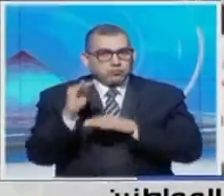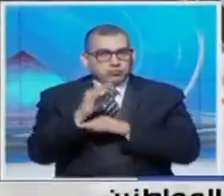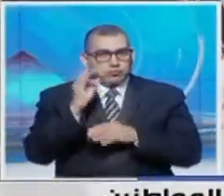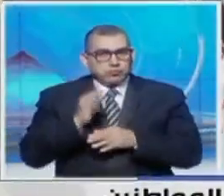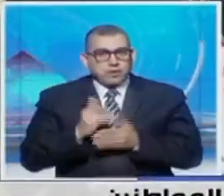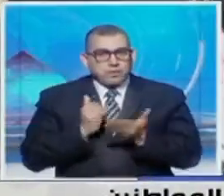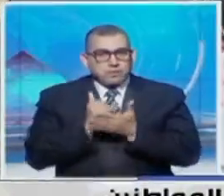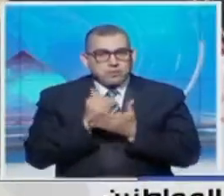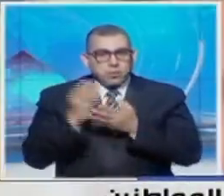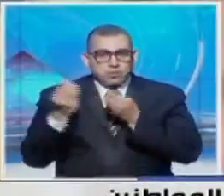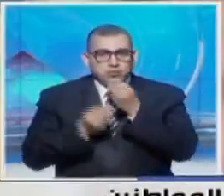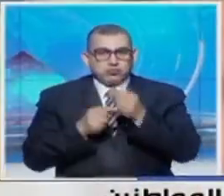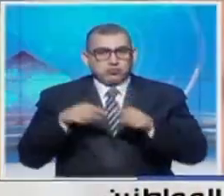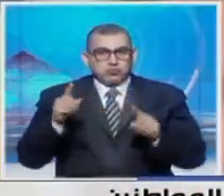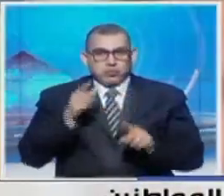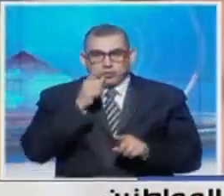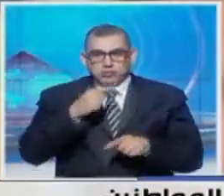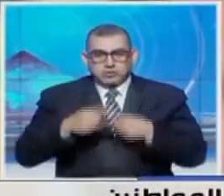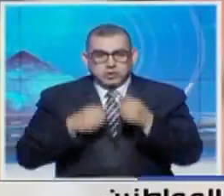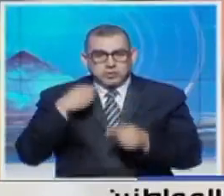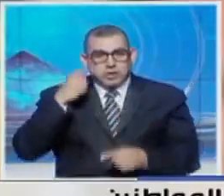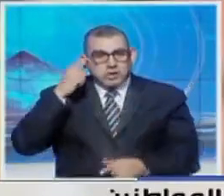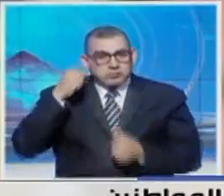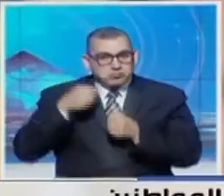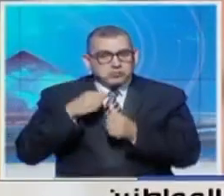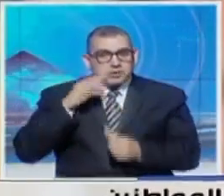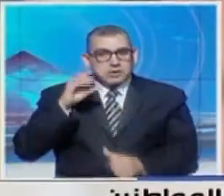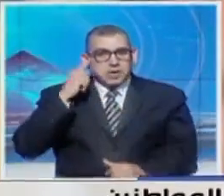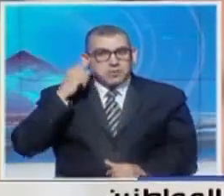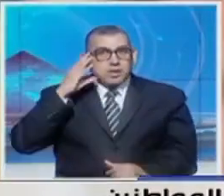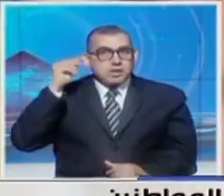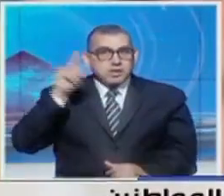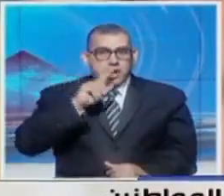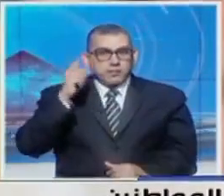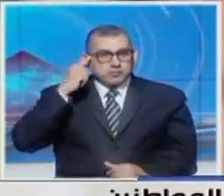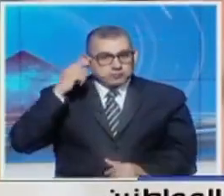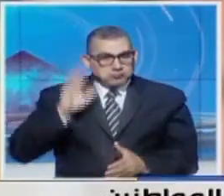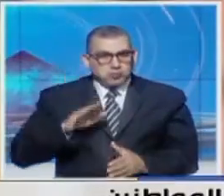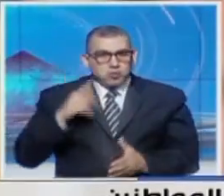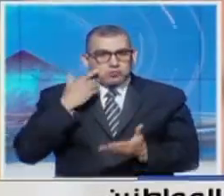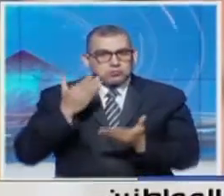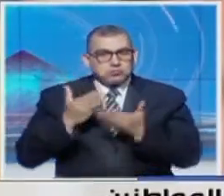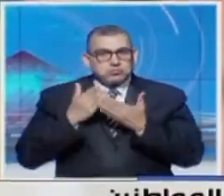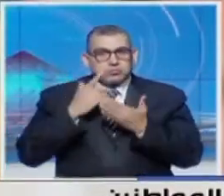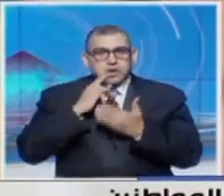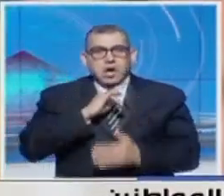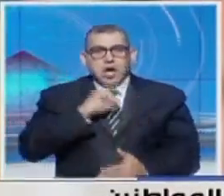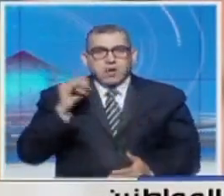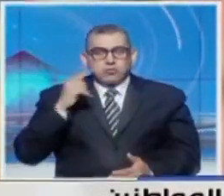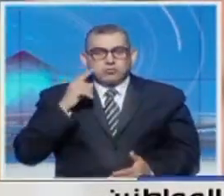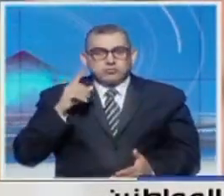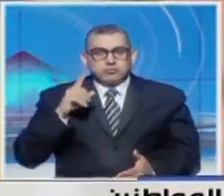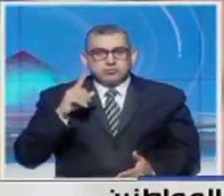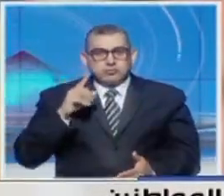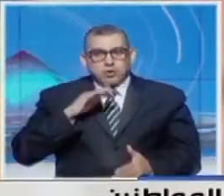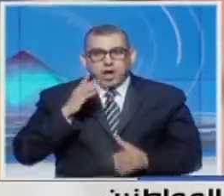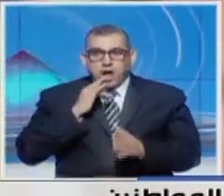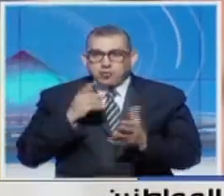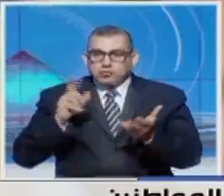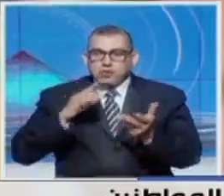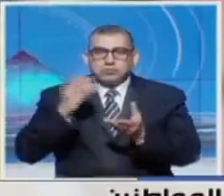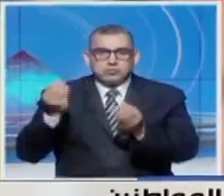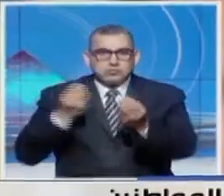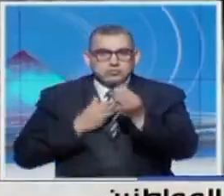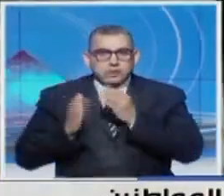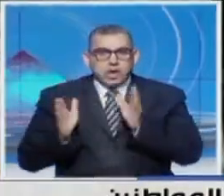حاجه المدرسه دايما الرئيس فاكرنا على طول وعمره ما نسانا في اي وقت واي مناسبه بيجي برضو يوزع علينا كراتين على